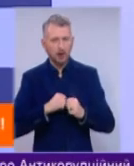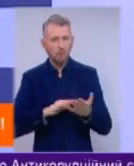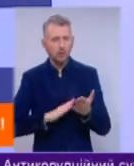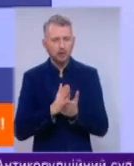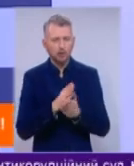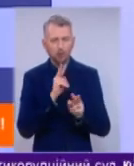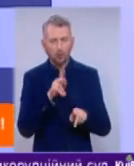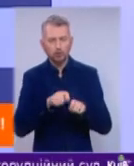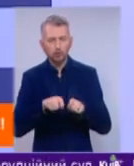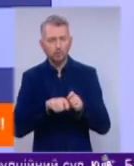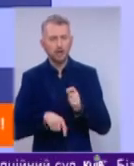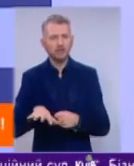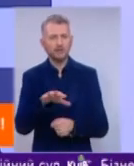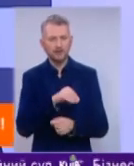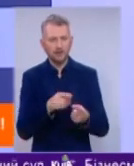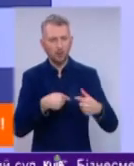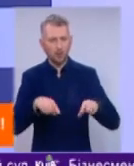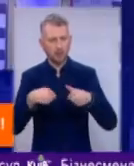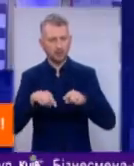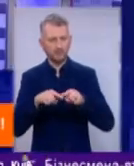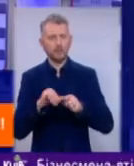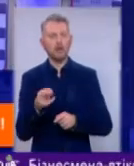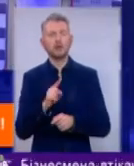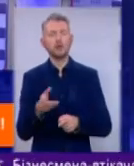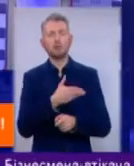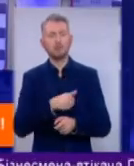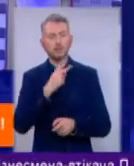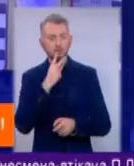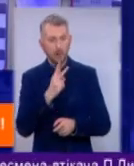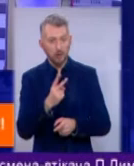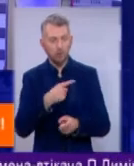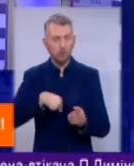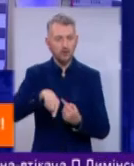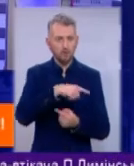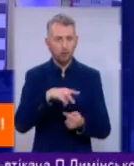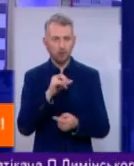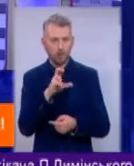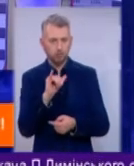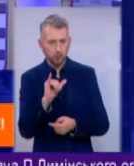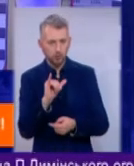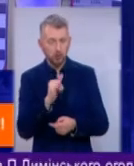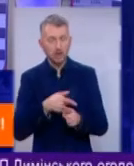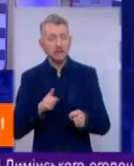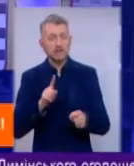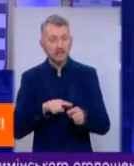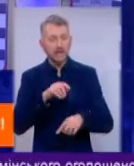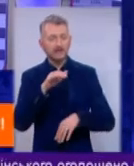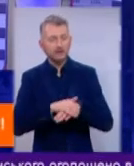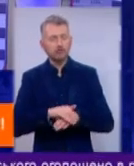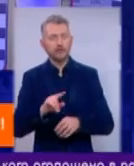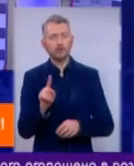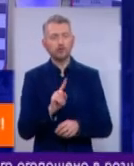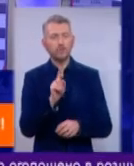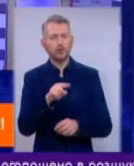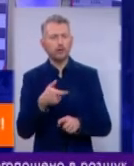політично контролювати всі органи. І те, що ми бачимо от навколо НАБУ, це якраз свідчить, що